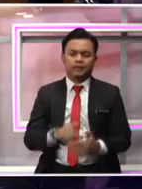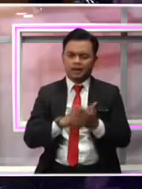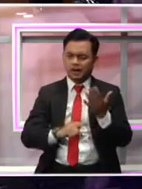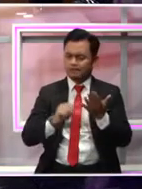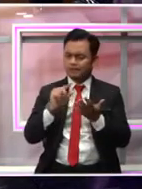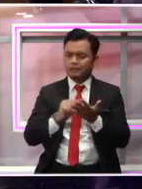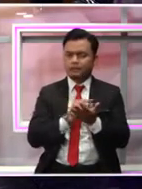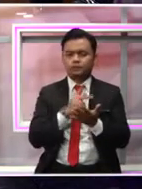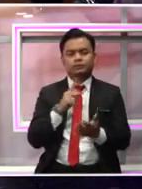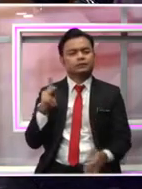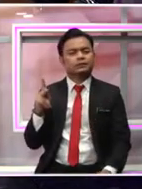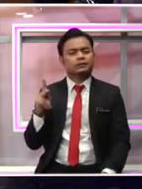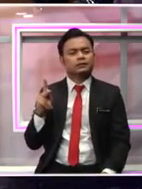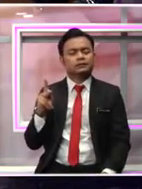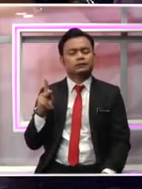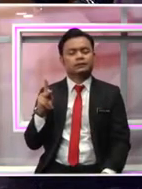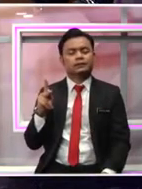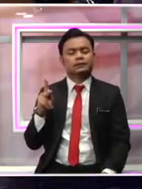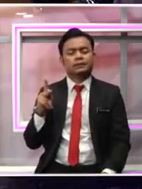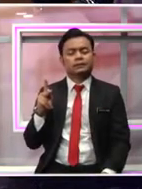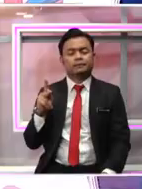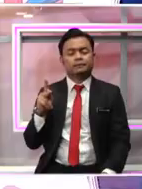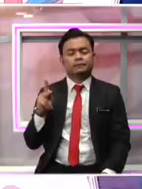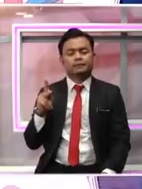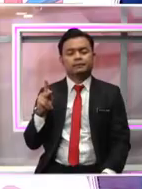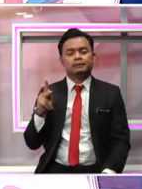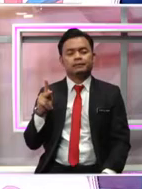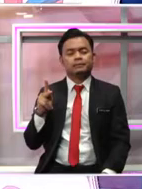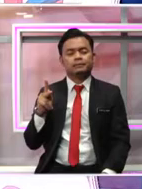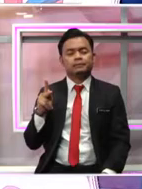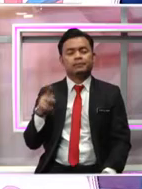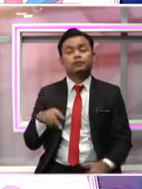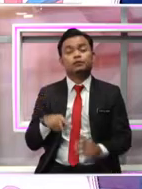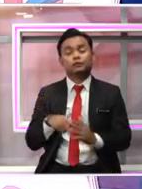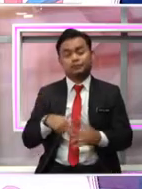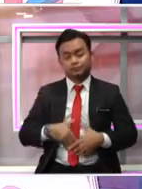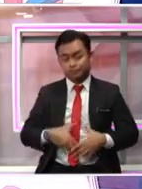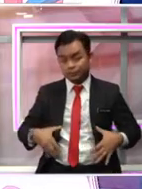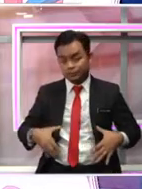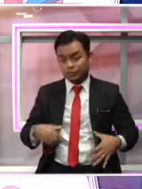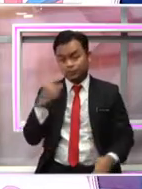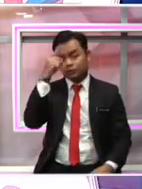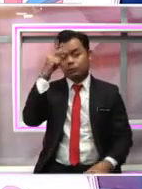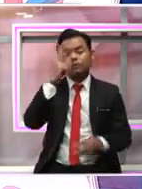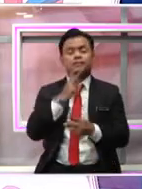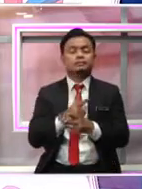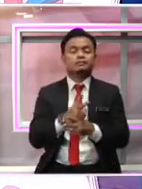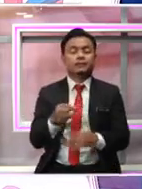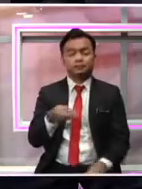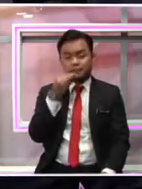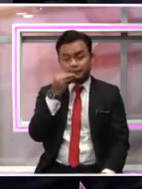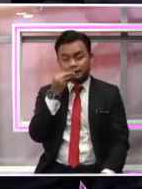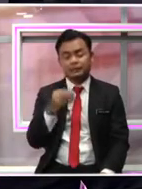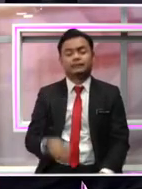saat Kalau perut nih kegunaan dia untuk menyimpan makanan yang kita makan busiswa bukan setakat